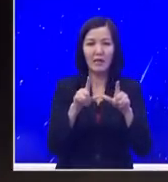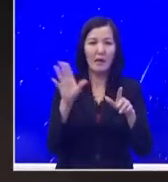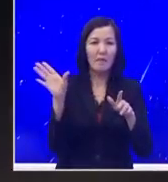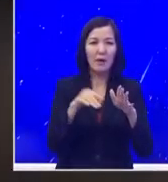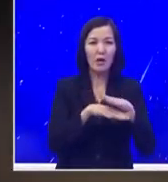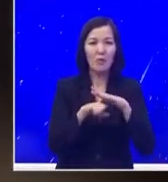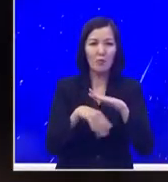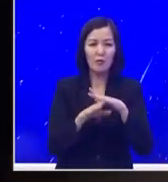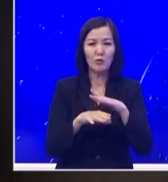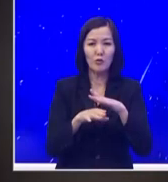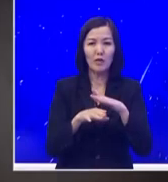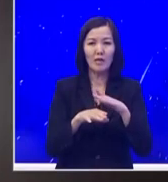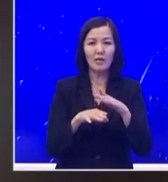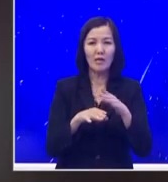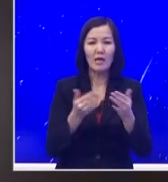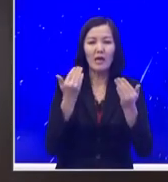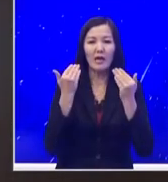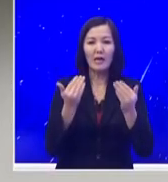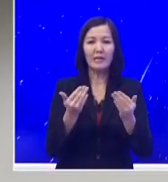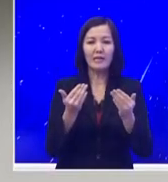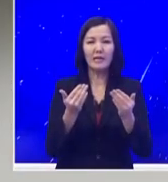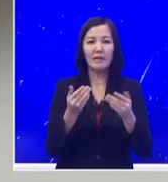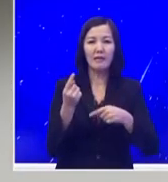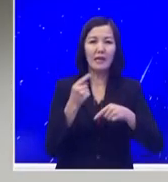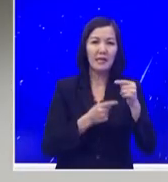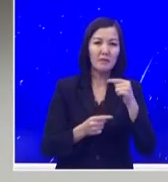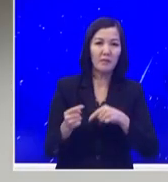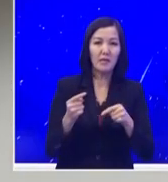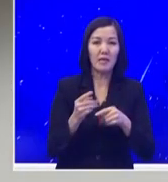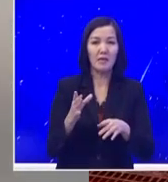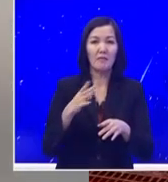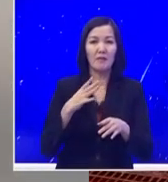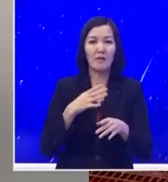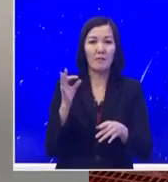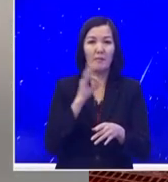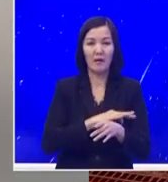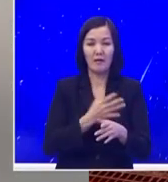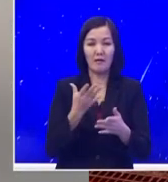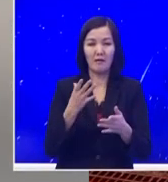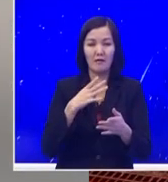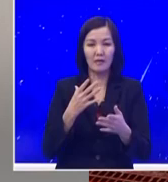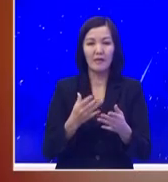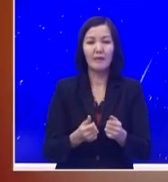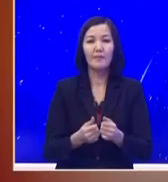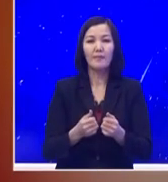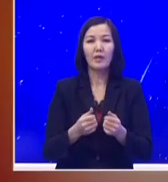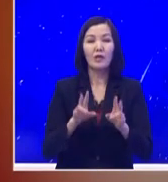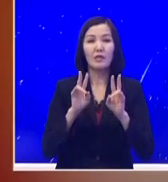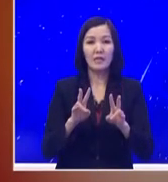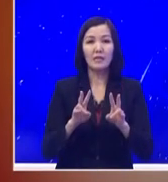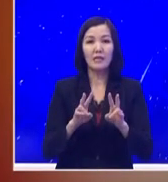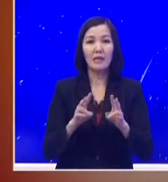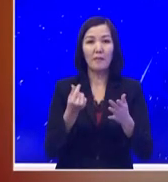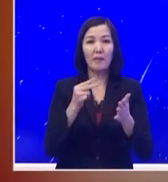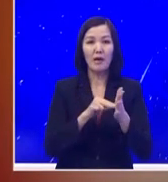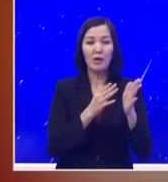үлгерді. Күріштің арқасында күрмек су ішеді дегендей кәсіпкерлердің де қалталарын томпайтып жатқаны жасырын емес. Десе де баға тұрақты,